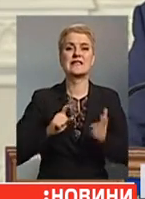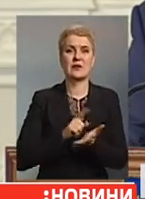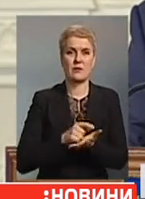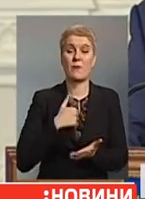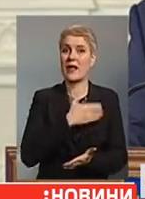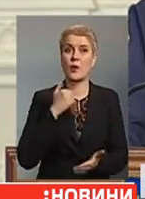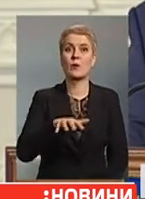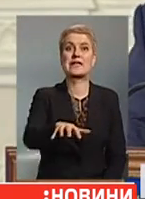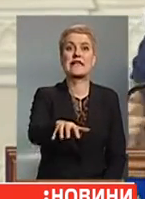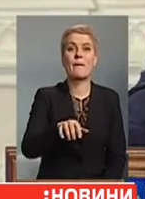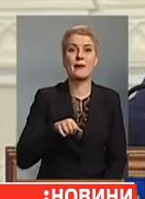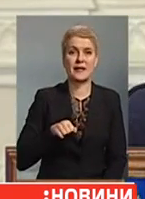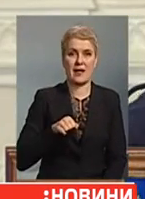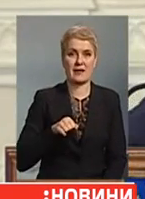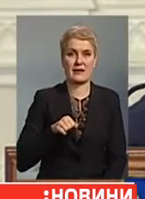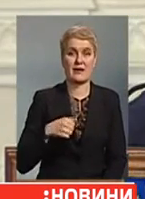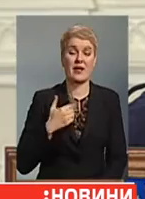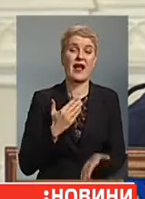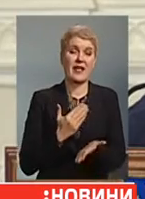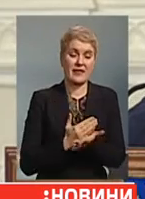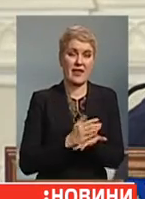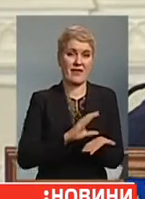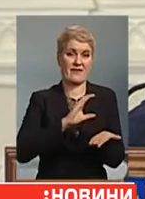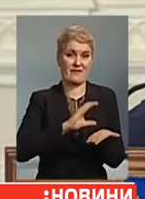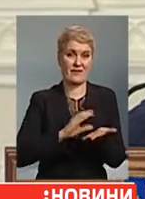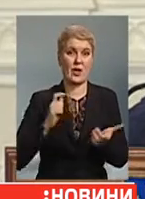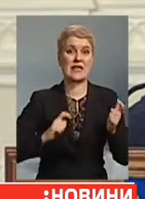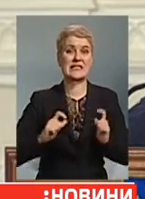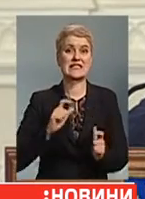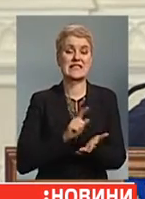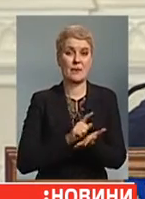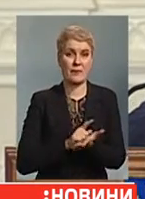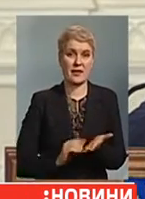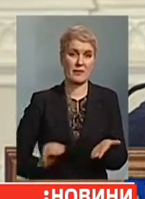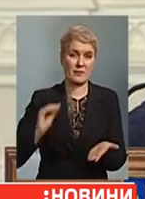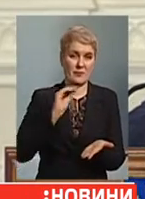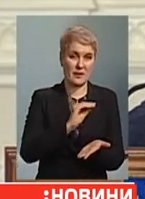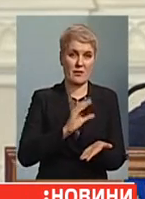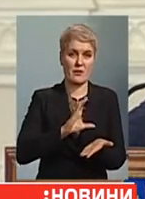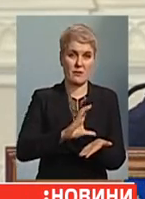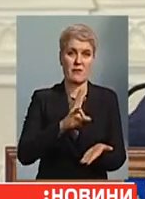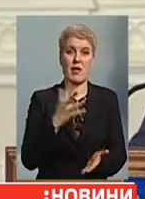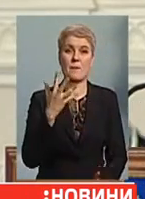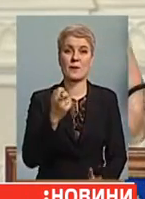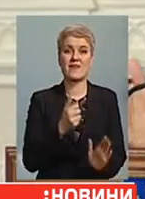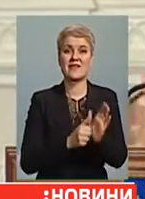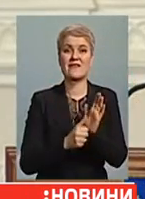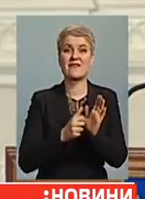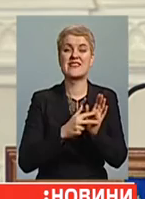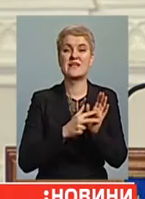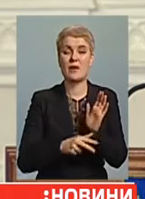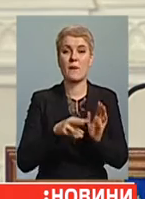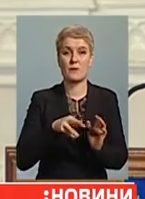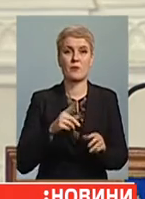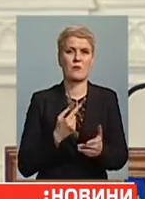забирати. Ми маємо фонд стипендій збільшений на 580 мільйонів. Це майже 6